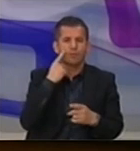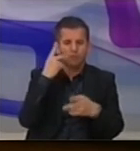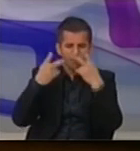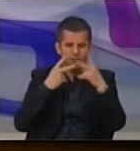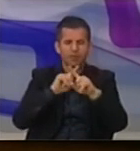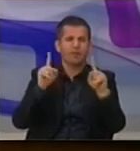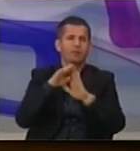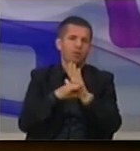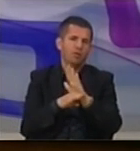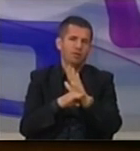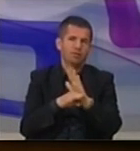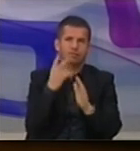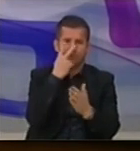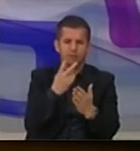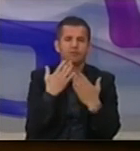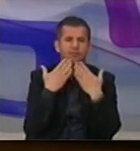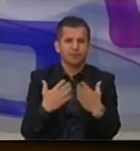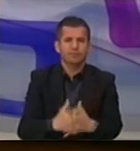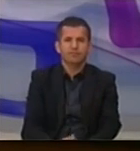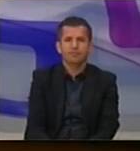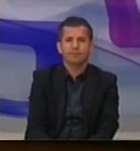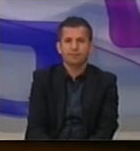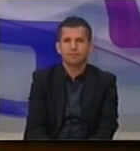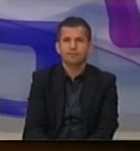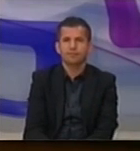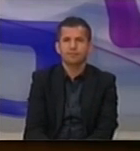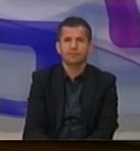me këtë program që reshë që ju e këni para po. Falim derit.